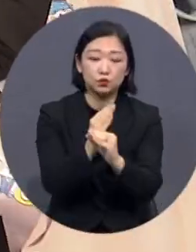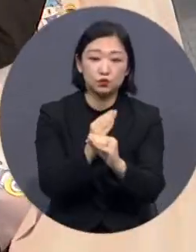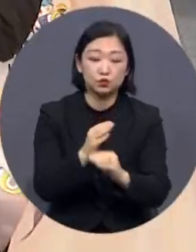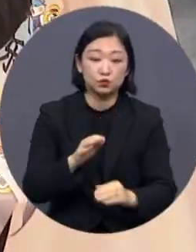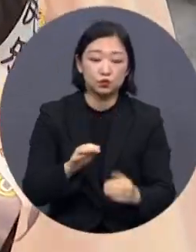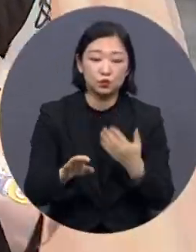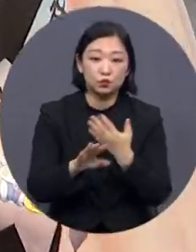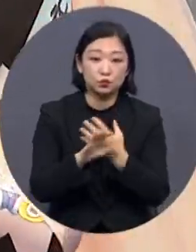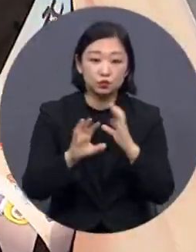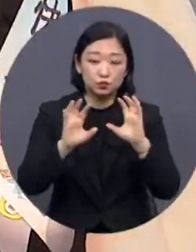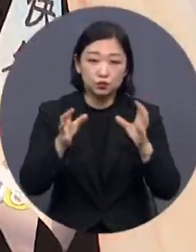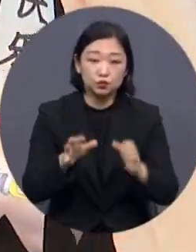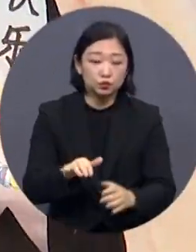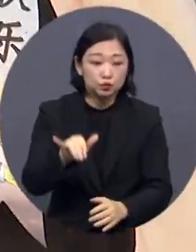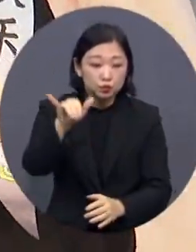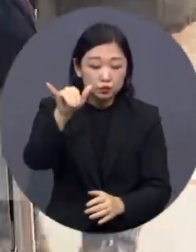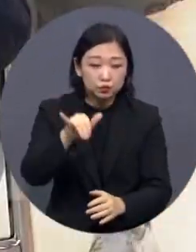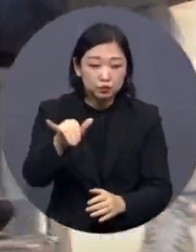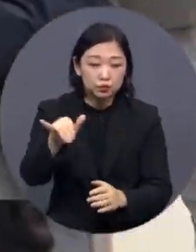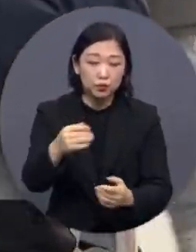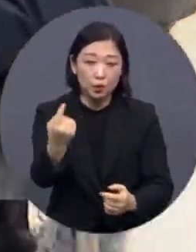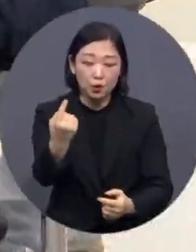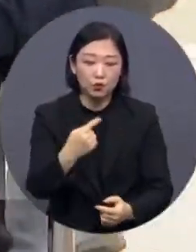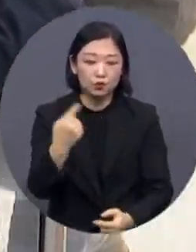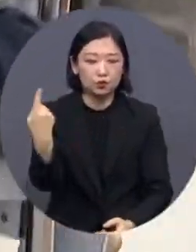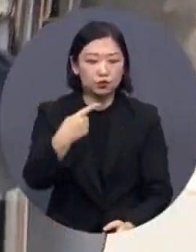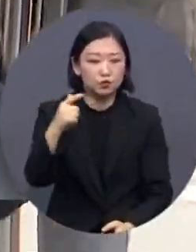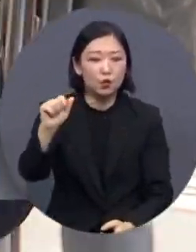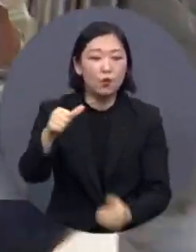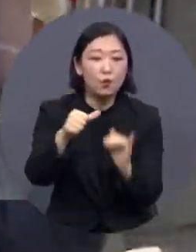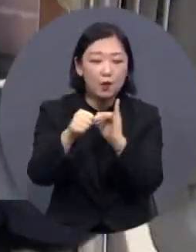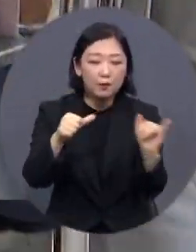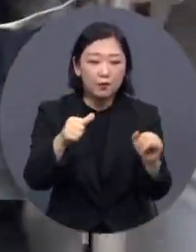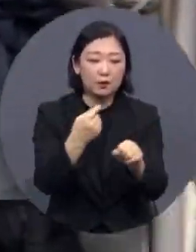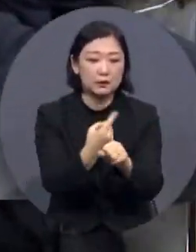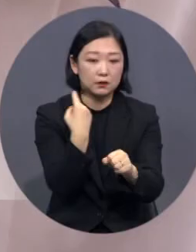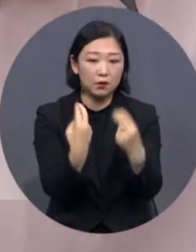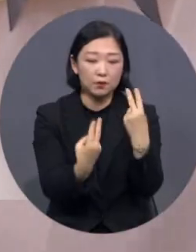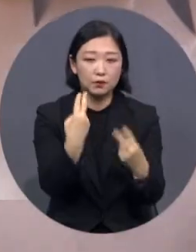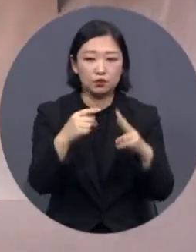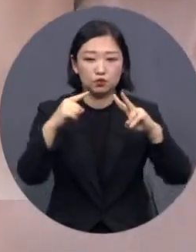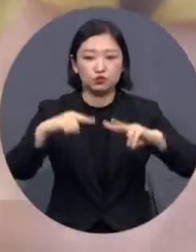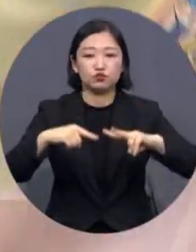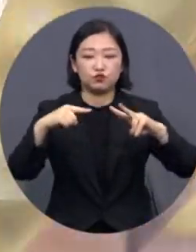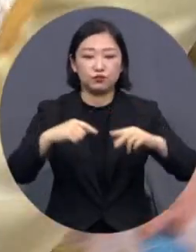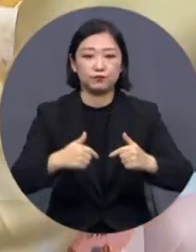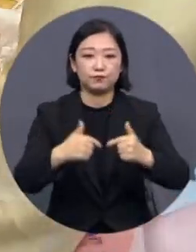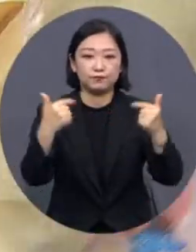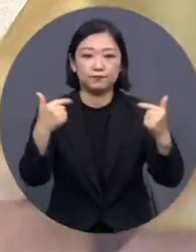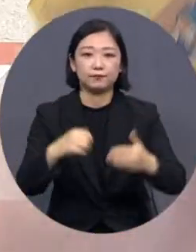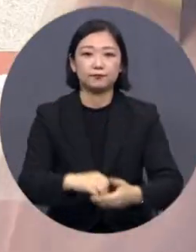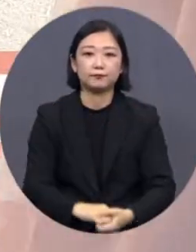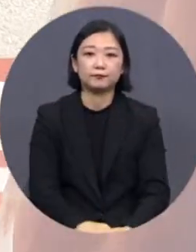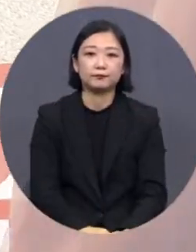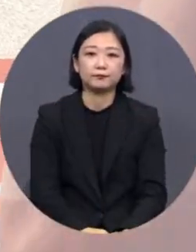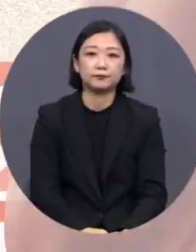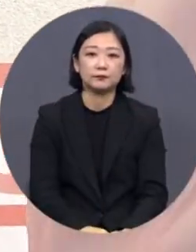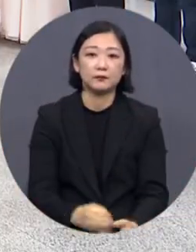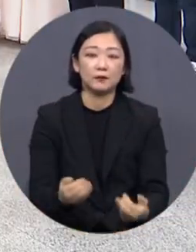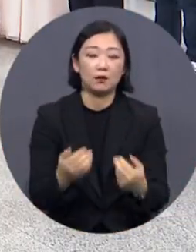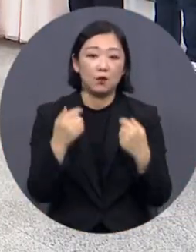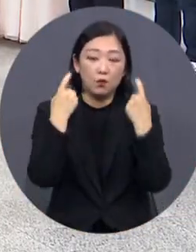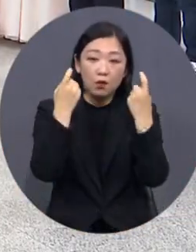국제선 항공기를 이용한 외국인 관광객은 6,500여 명으로 지난해에 비해 두배 넘게 증가했습니다.